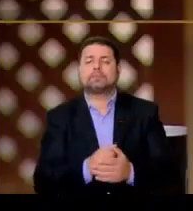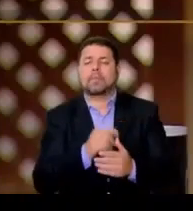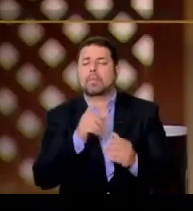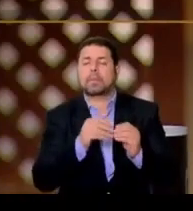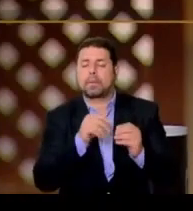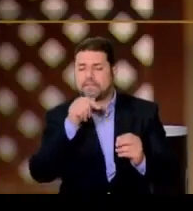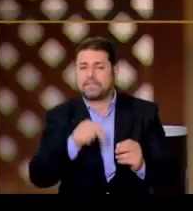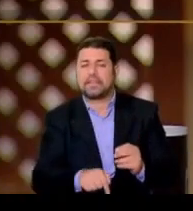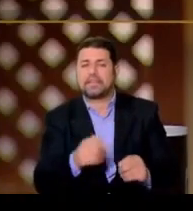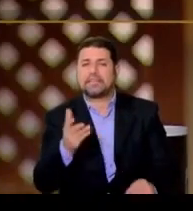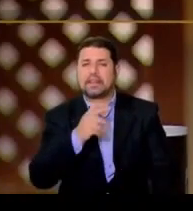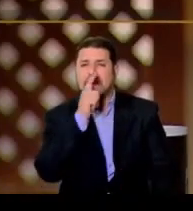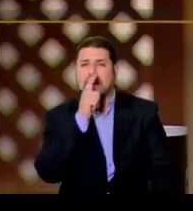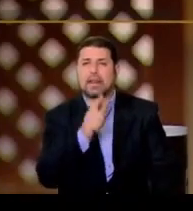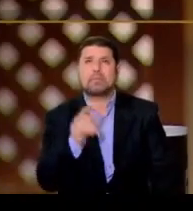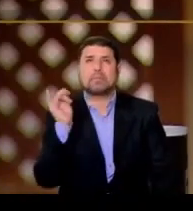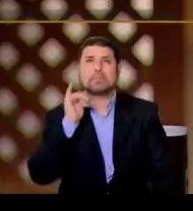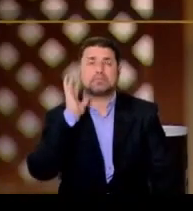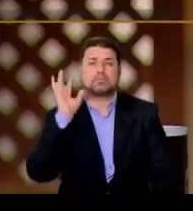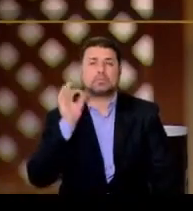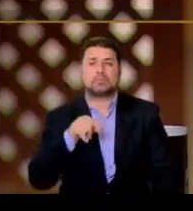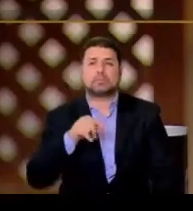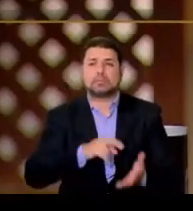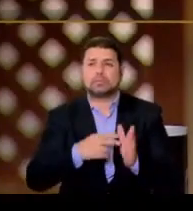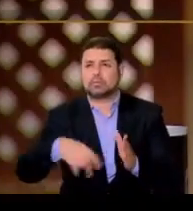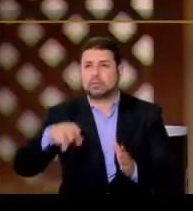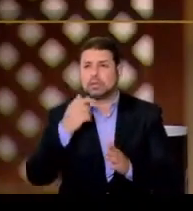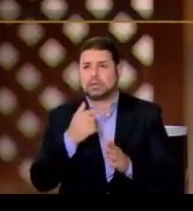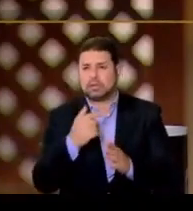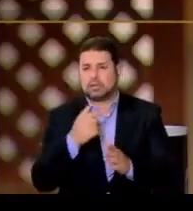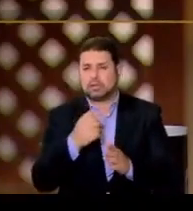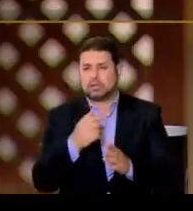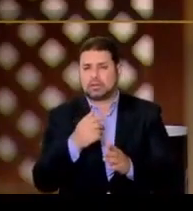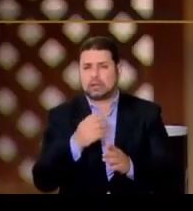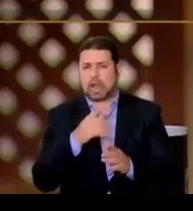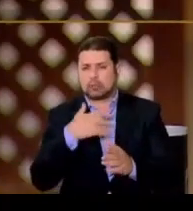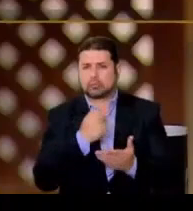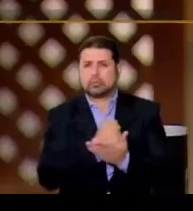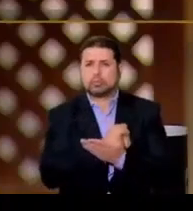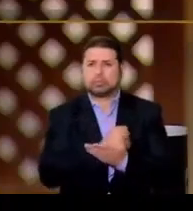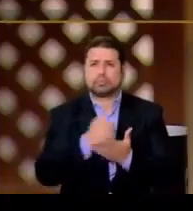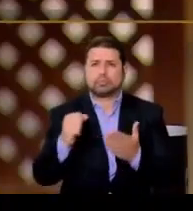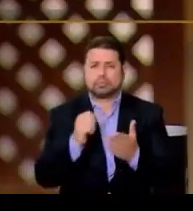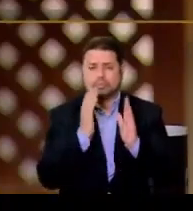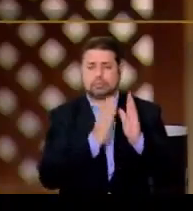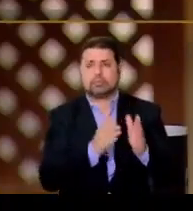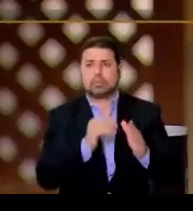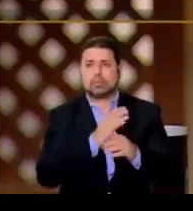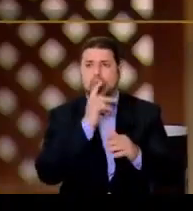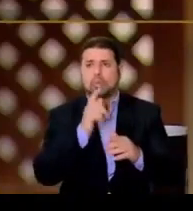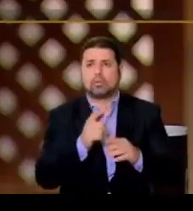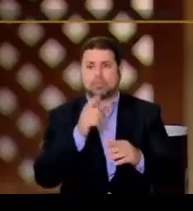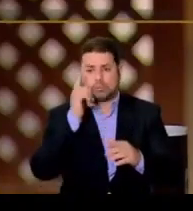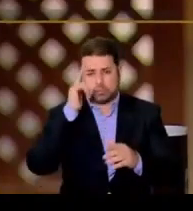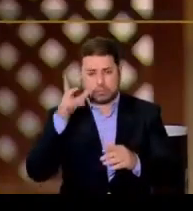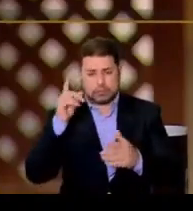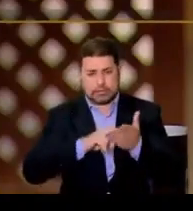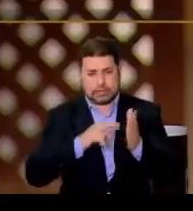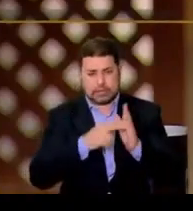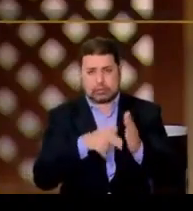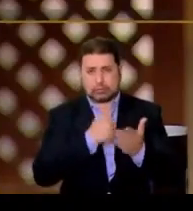وهي ان هناك كلمه هذه الكلمه حاولوا ان هم يمحوها من سجلاتنا لو يطولوا